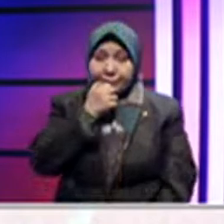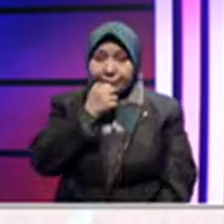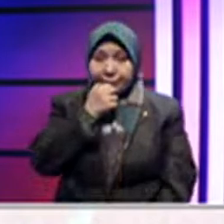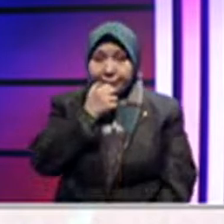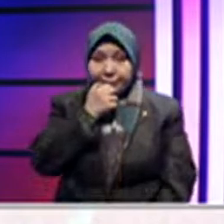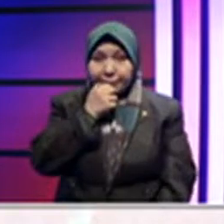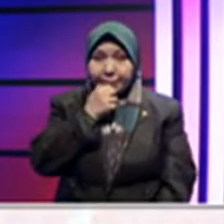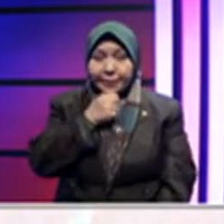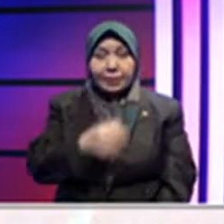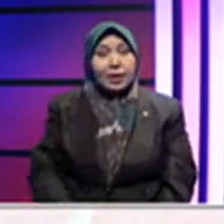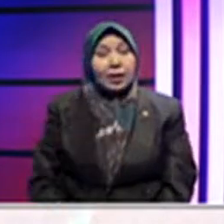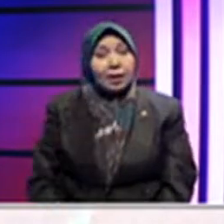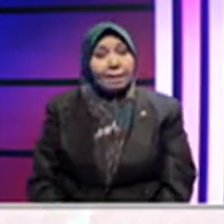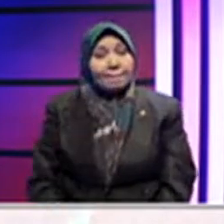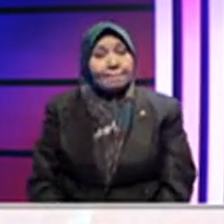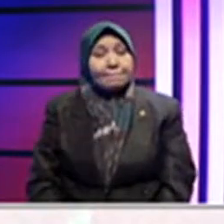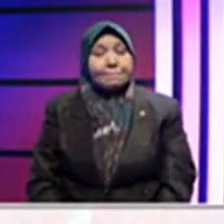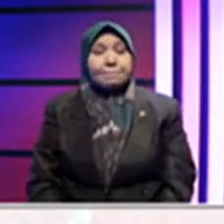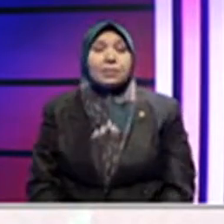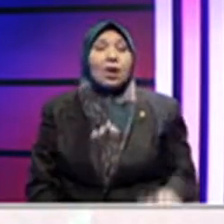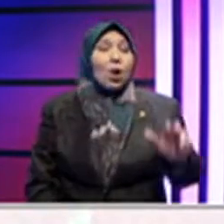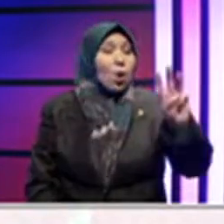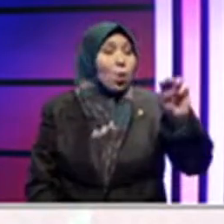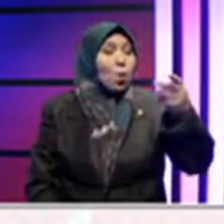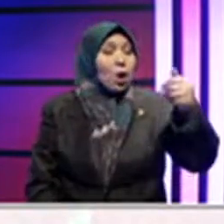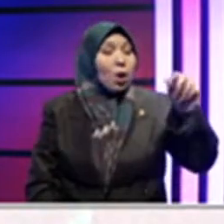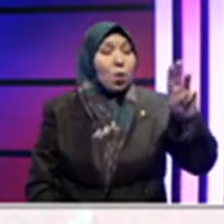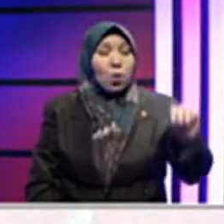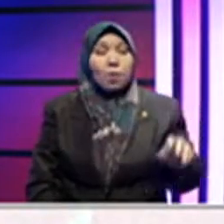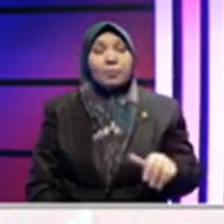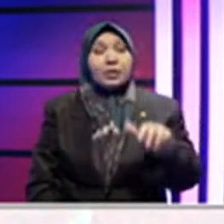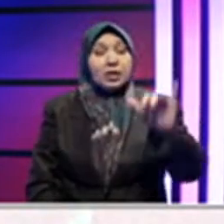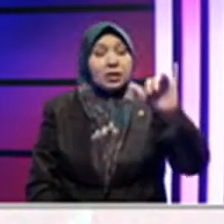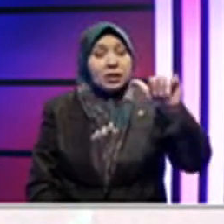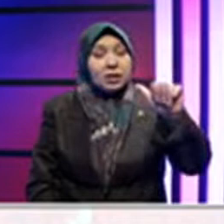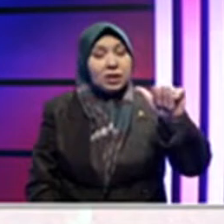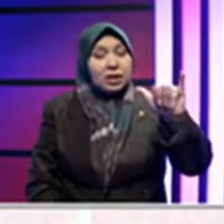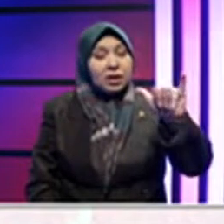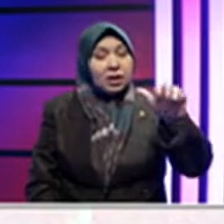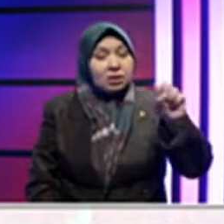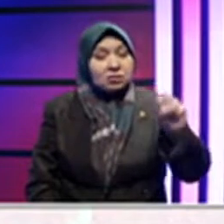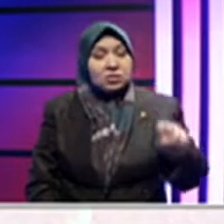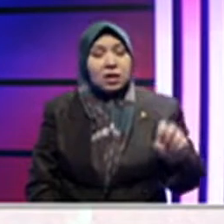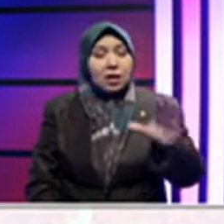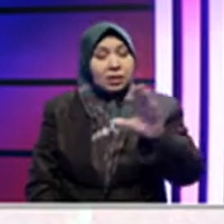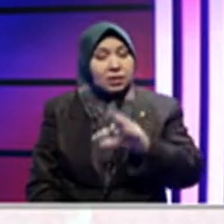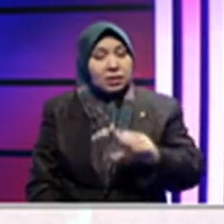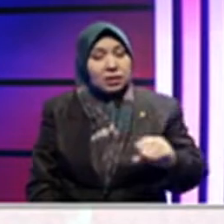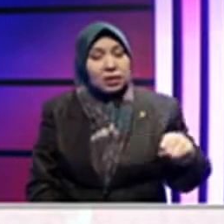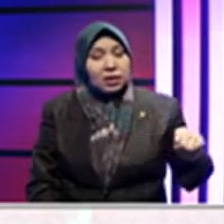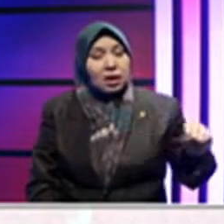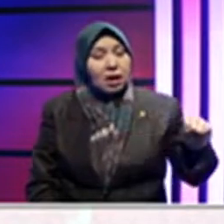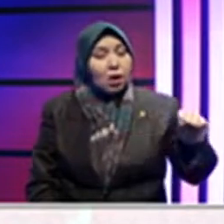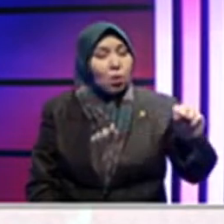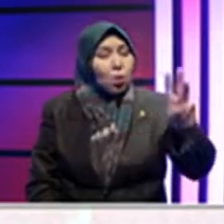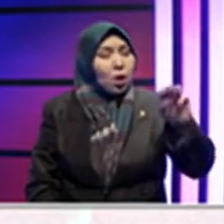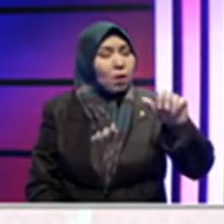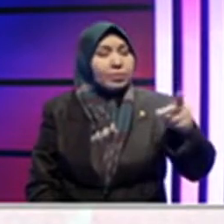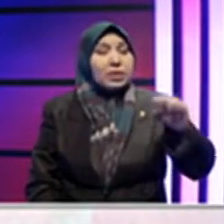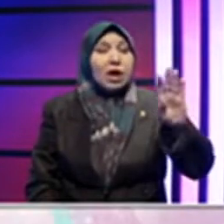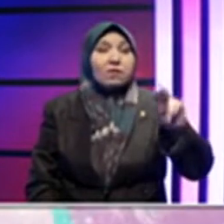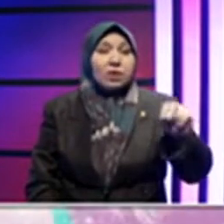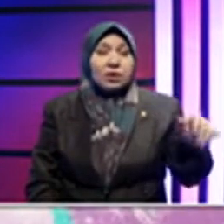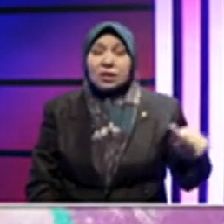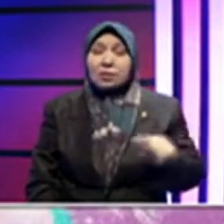Hai pernah Wow yls polyfur nasihat